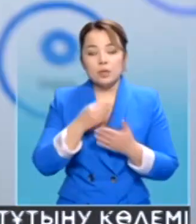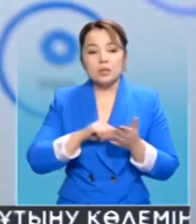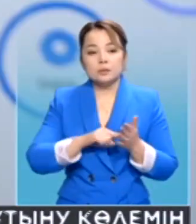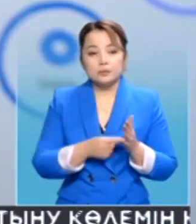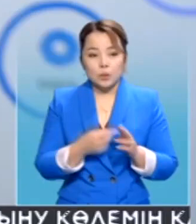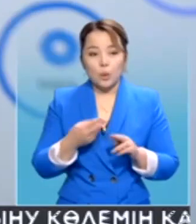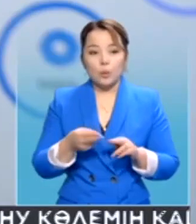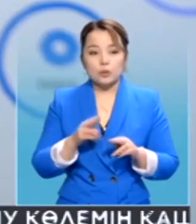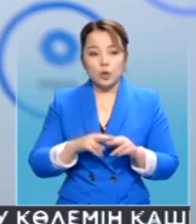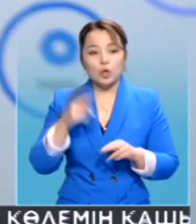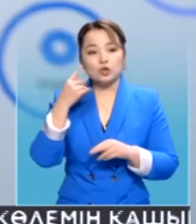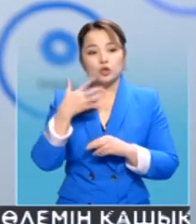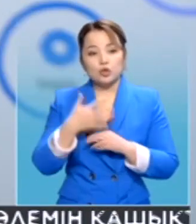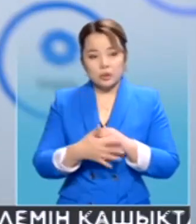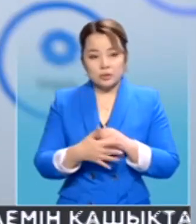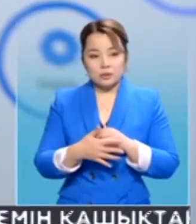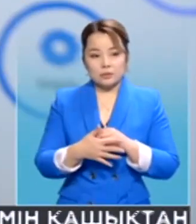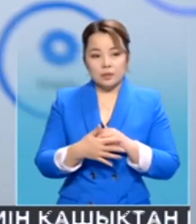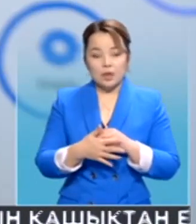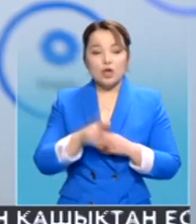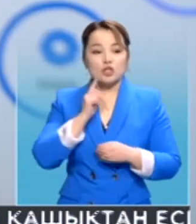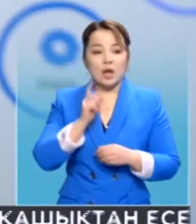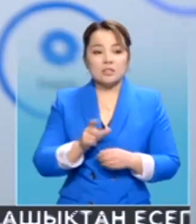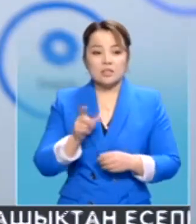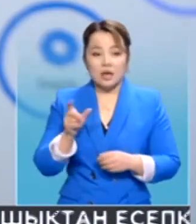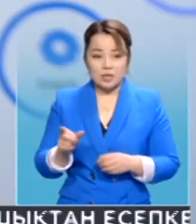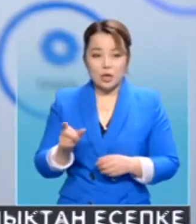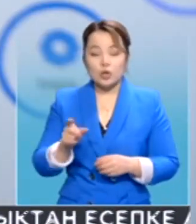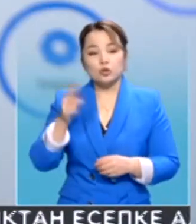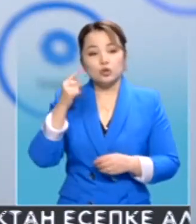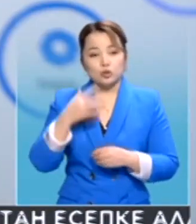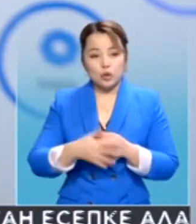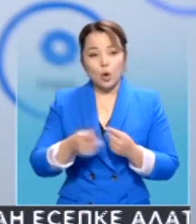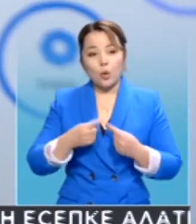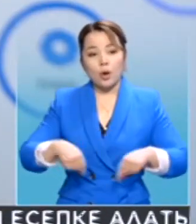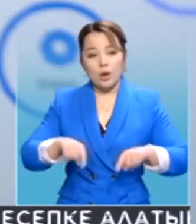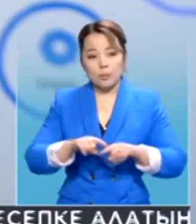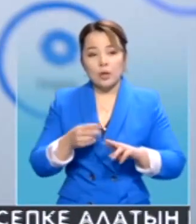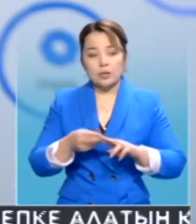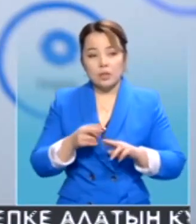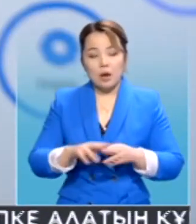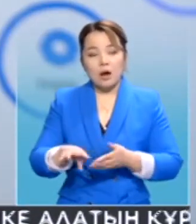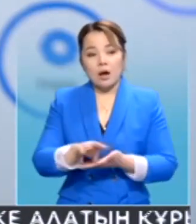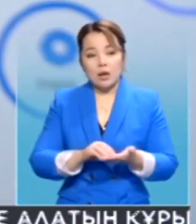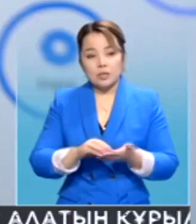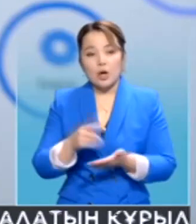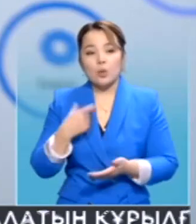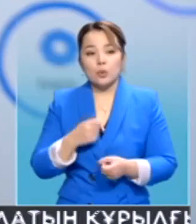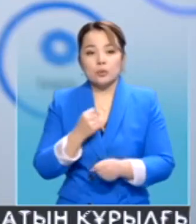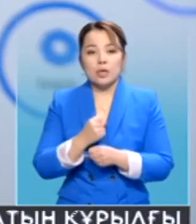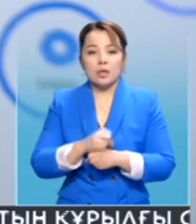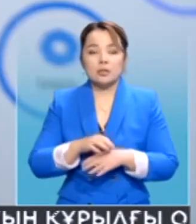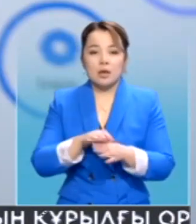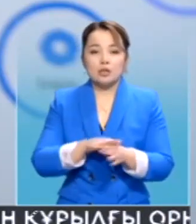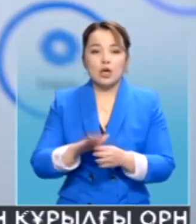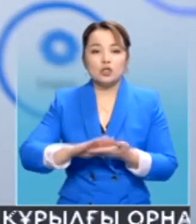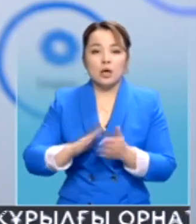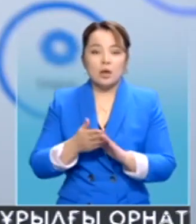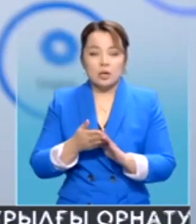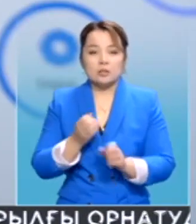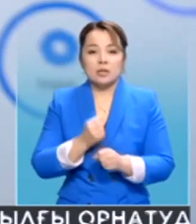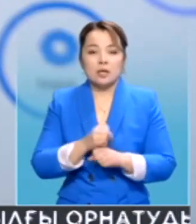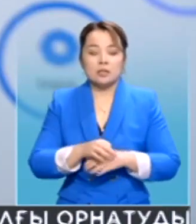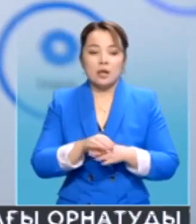мақсатымыз. Соны түсінген жастар, түсінген қоғам оны қайта өздері жасайтындай жағдайға